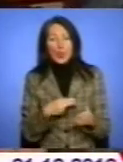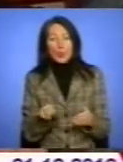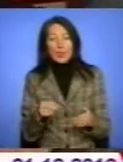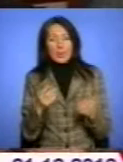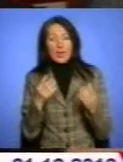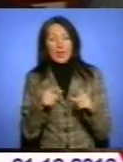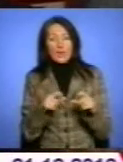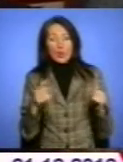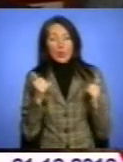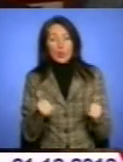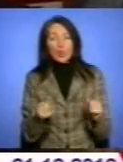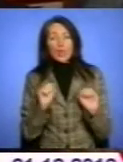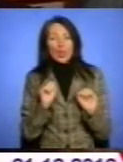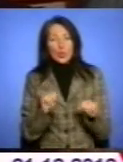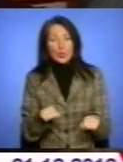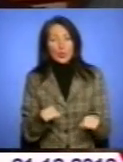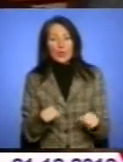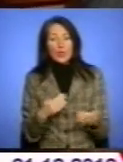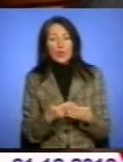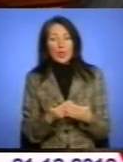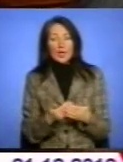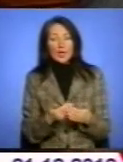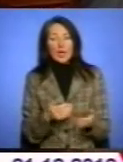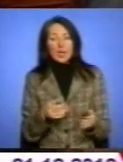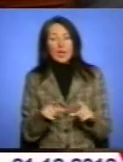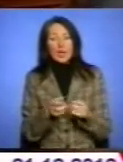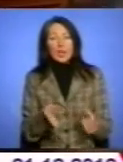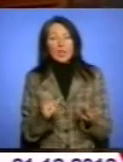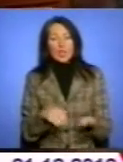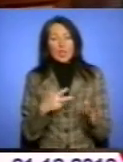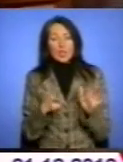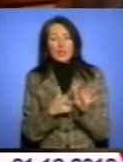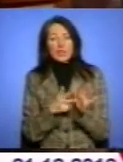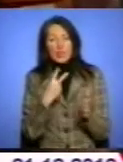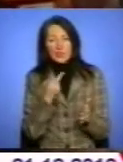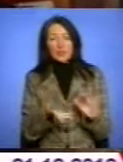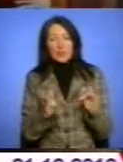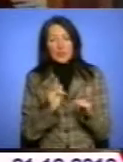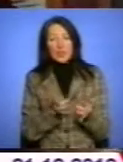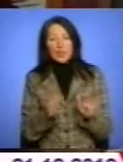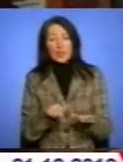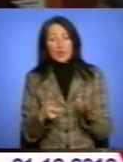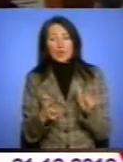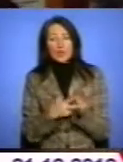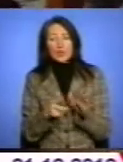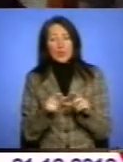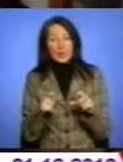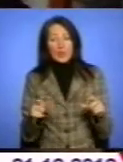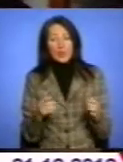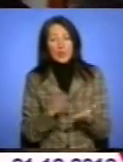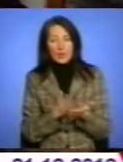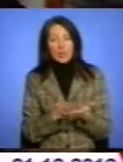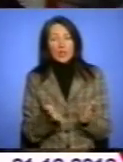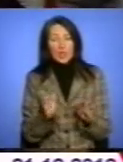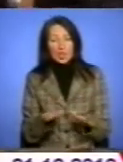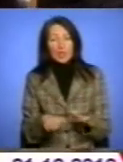думаєте, є квитки? Я думаю, що є. Але мало, але є. Але має бути. Я дивився в інтернеті просто. Десь там ще 8 квитків